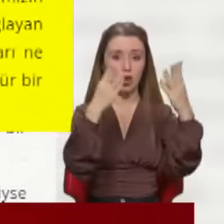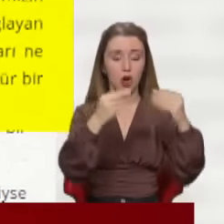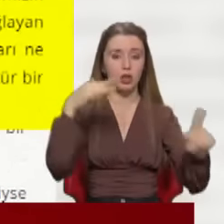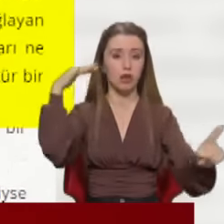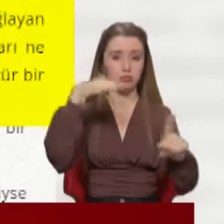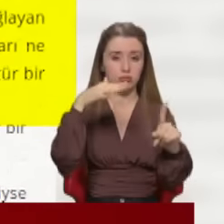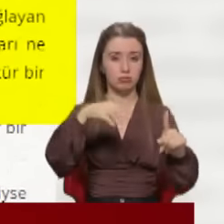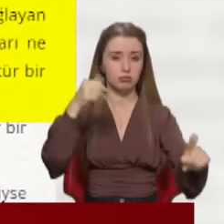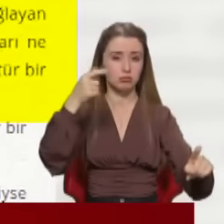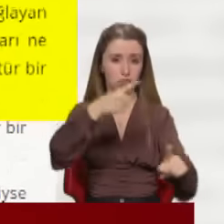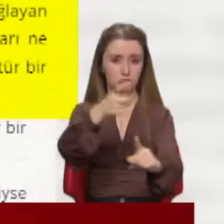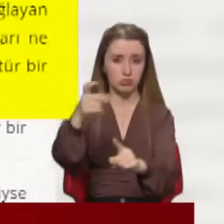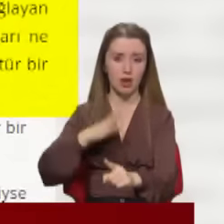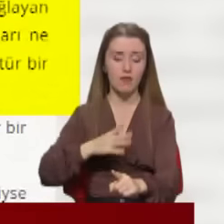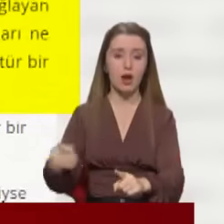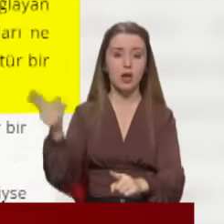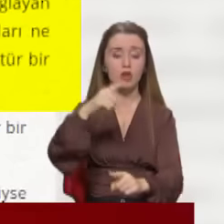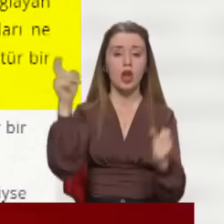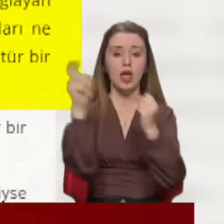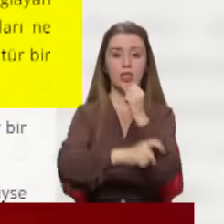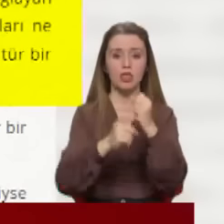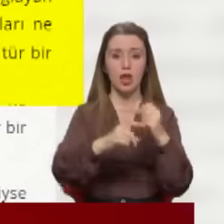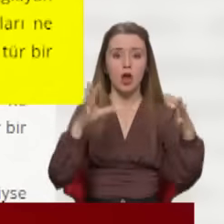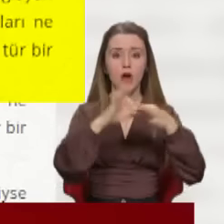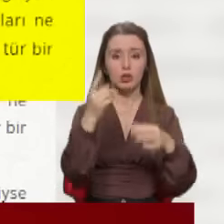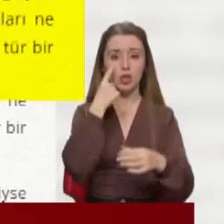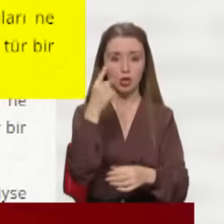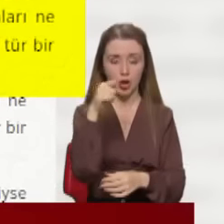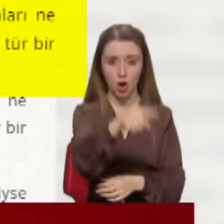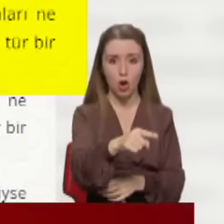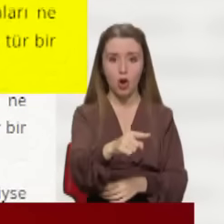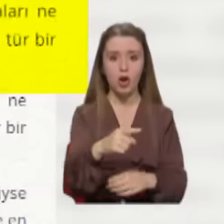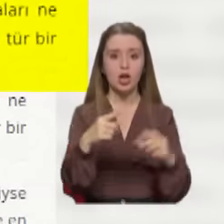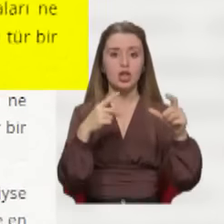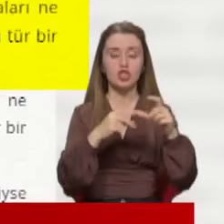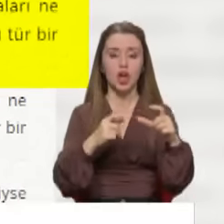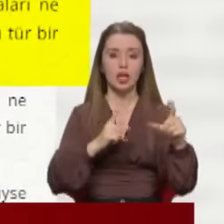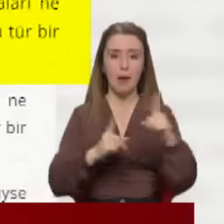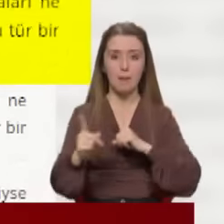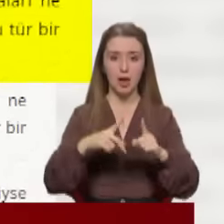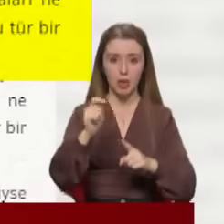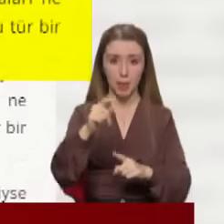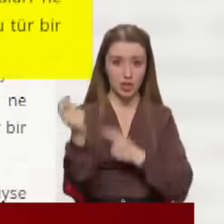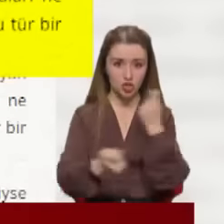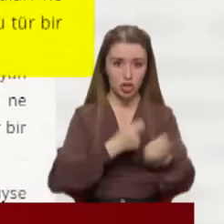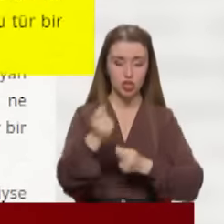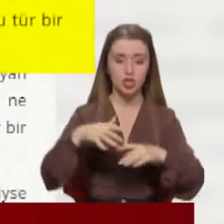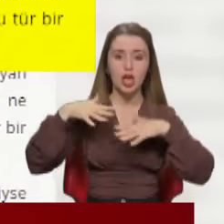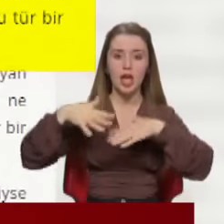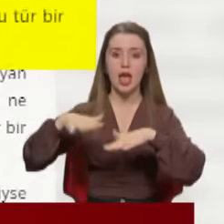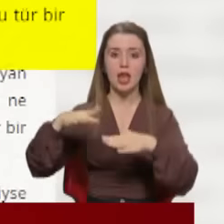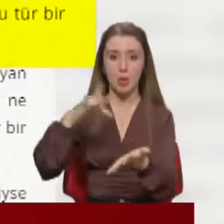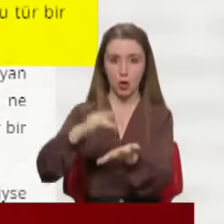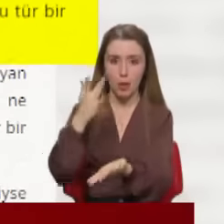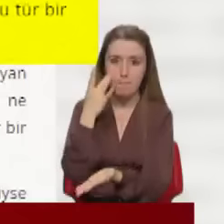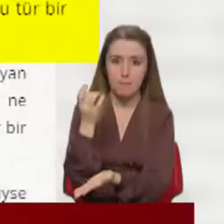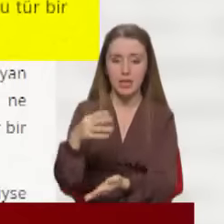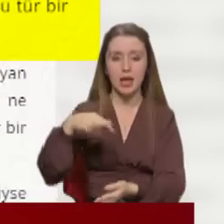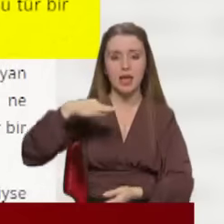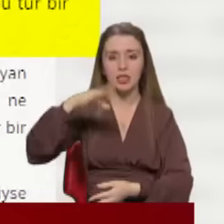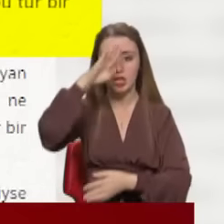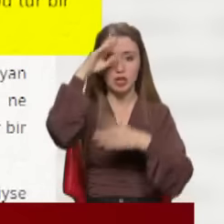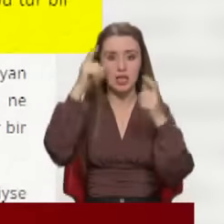silahlı saldırı ve devamında hain terör örgütü DHKPC'nin Çağlayan Adliyesi'nde gerçekleştirmeye çalıştığı eylemler ortadayken, Eskişehir